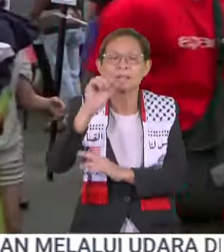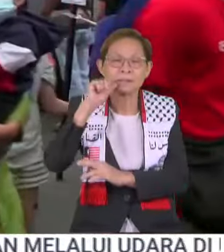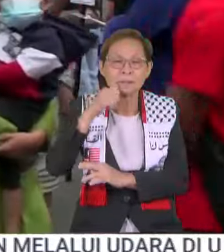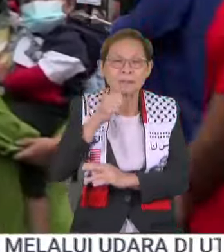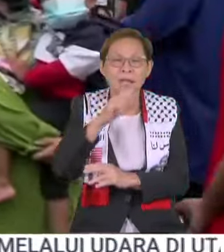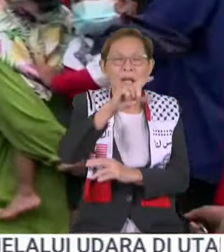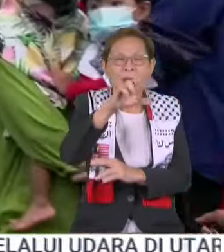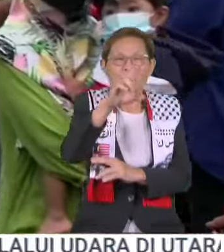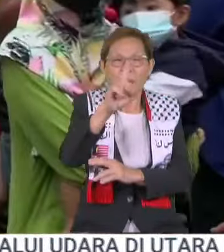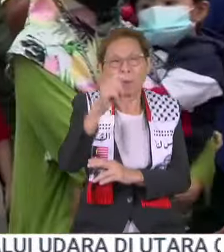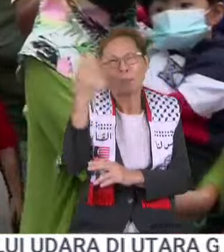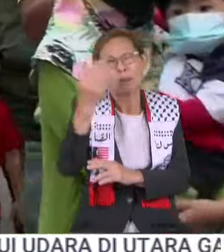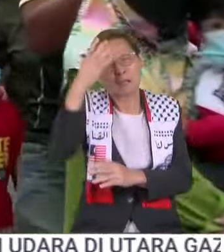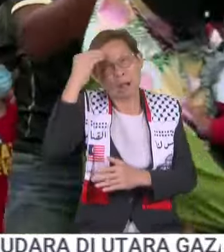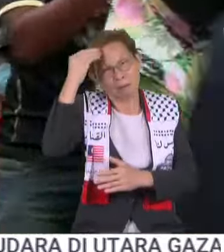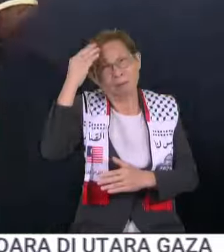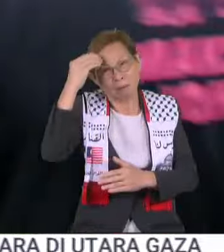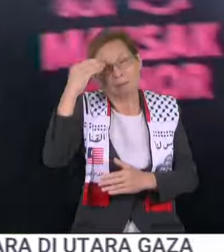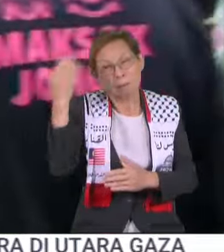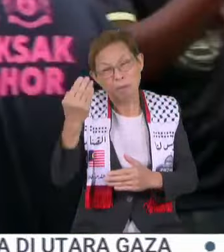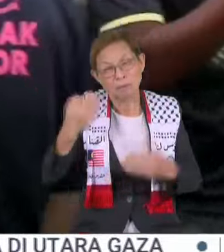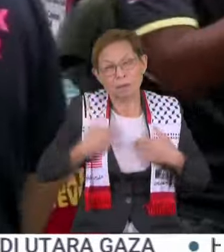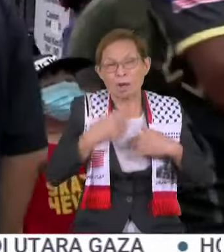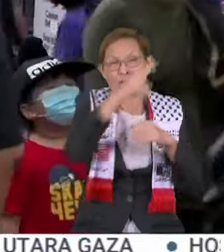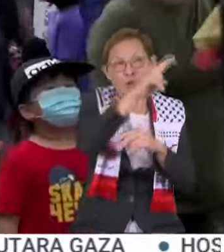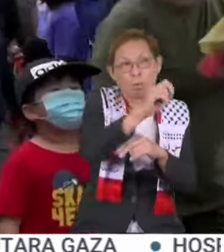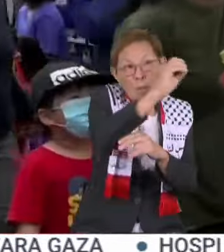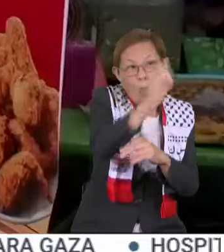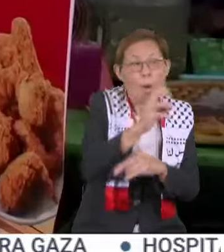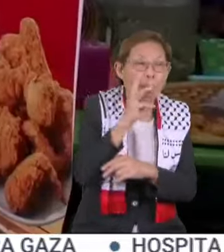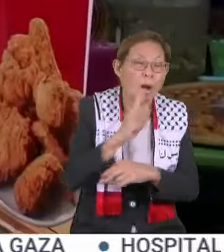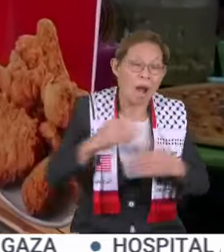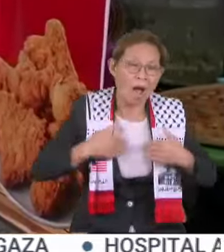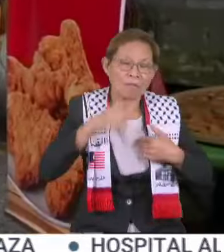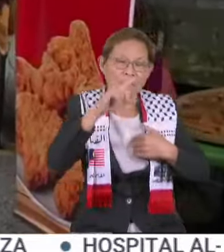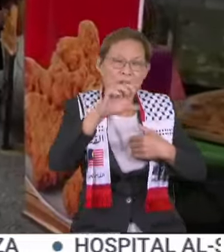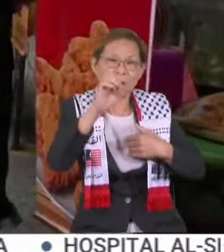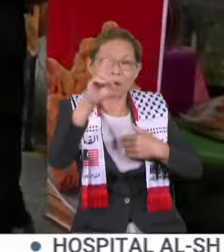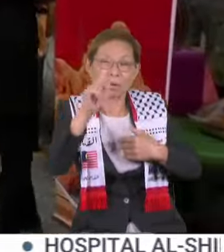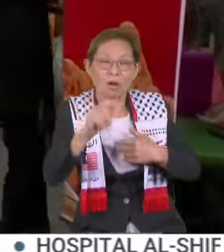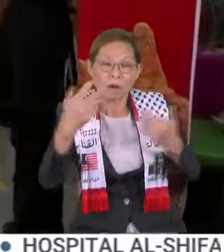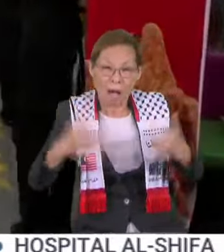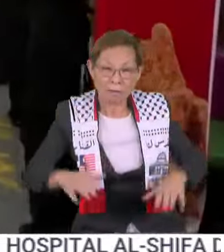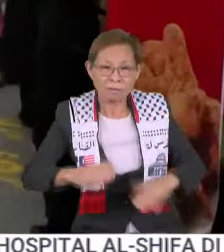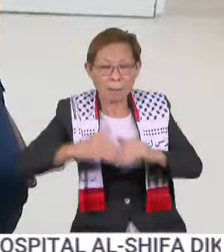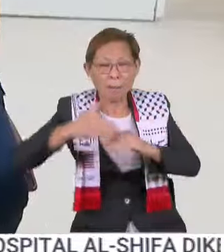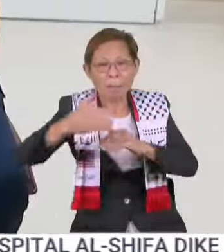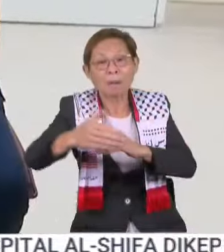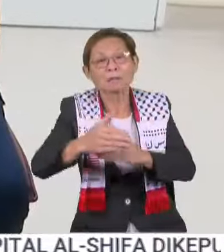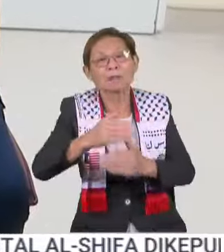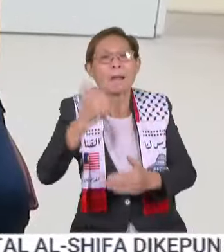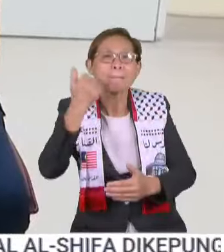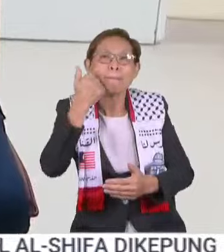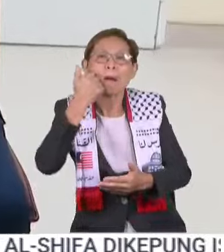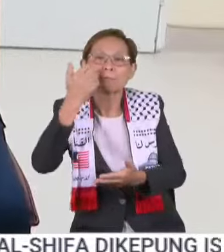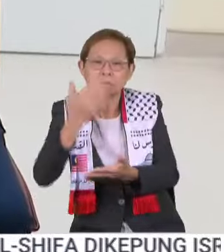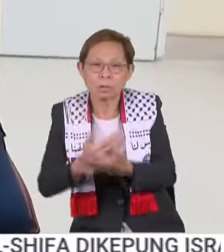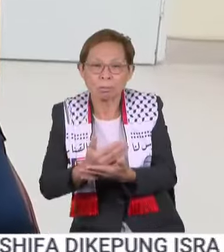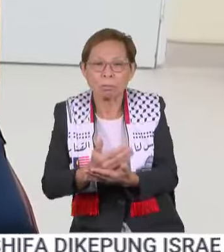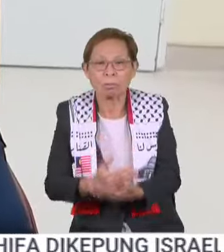biasanya dialami kaum lelaki, dengan hanya 20% wanita mengalaminya selepas fasa menopause. Bagi